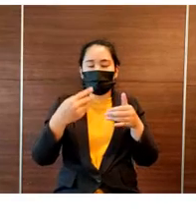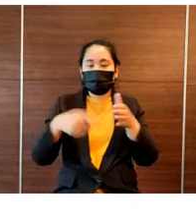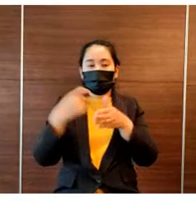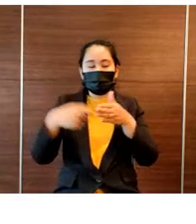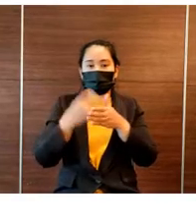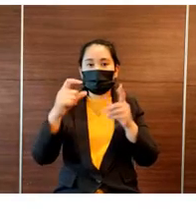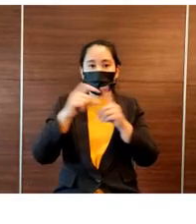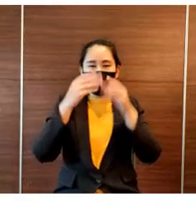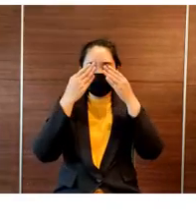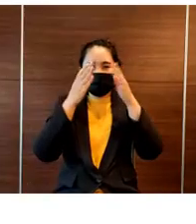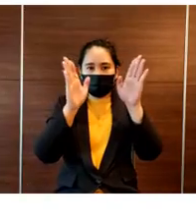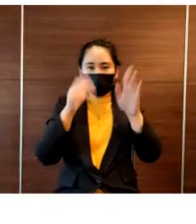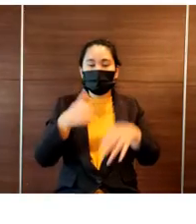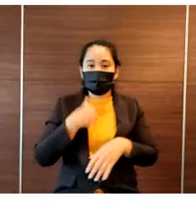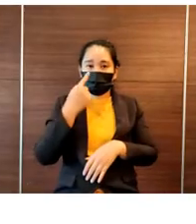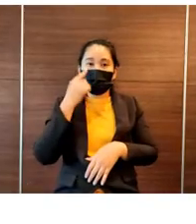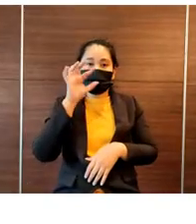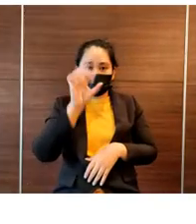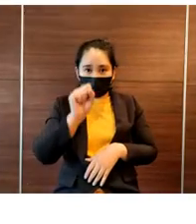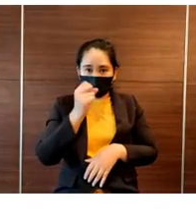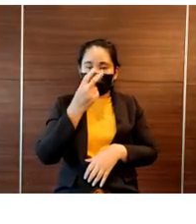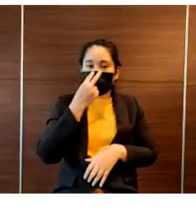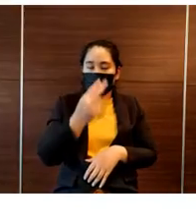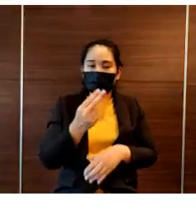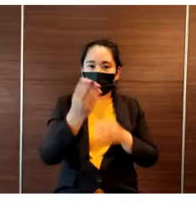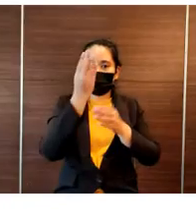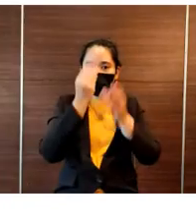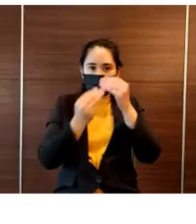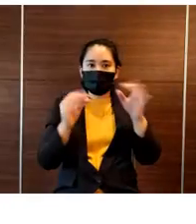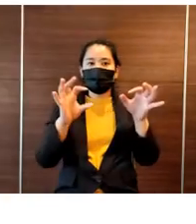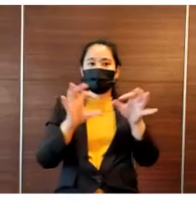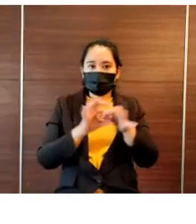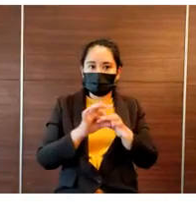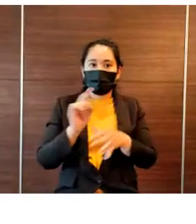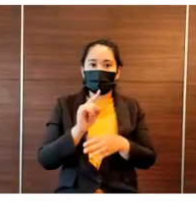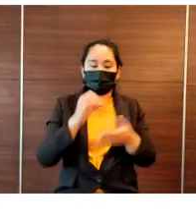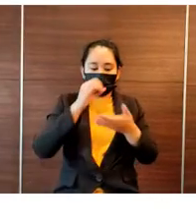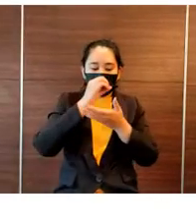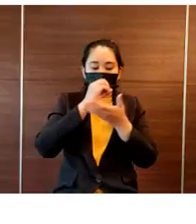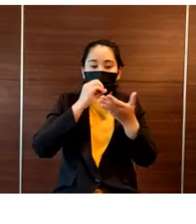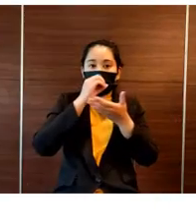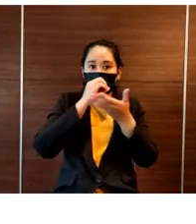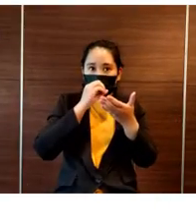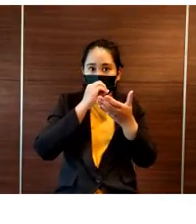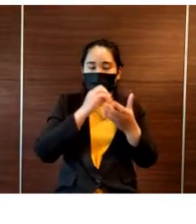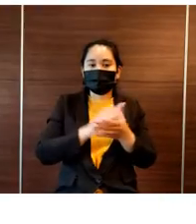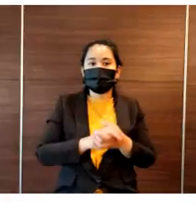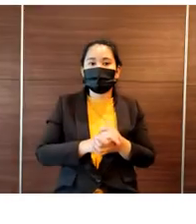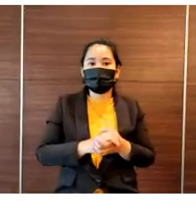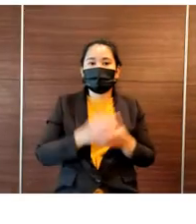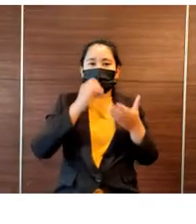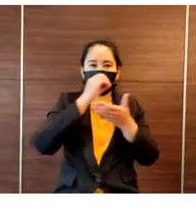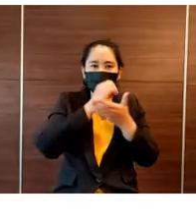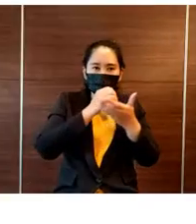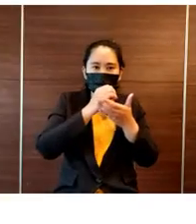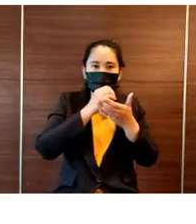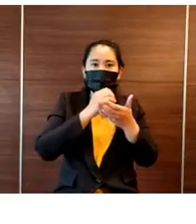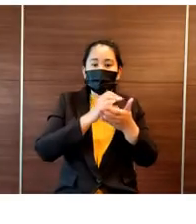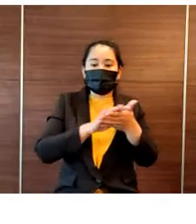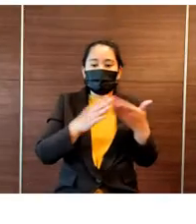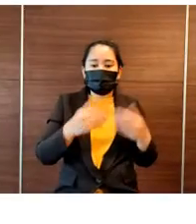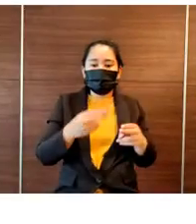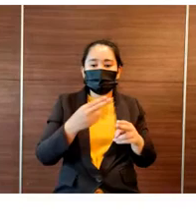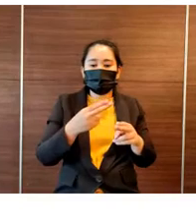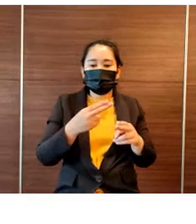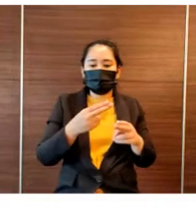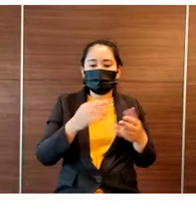จะบอกว่าที่ตัวเองได้จับเนี่ยคือเฉพาะในเรื่องของ MSMTG ที่ใช้สารเสพติดเพื่อกระตุ้นการมีเซ็กหรือว่าที่เราเรียกว่าเ